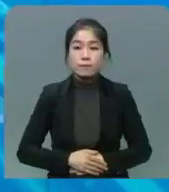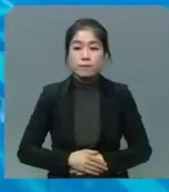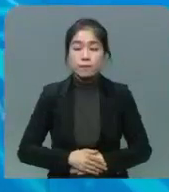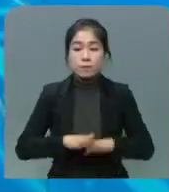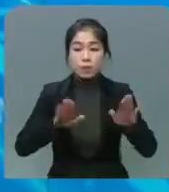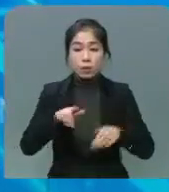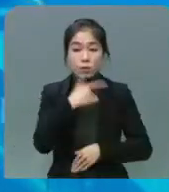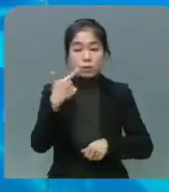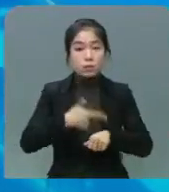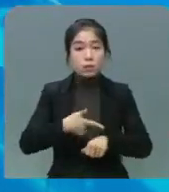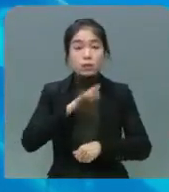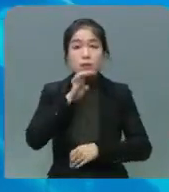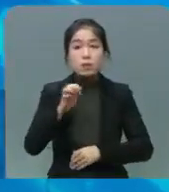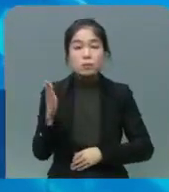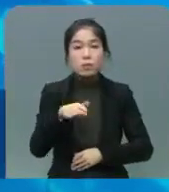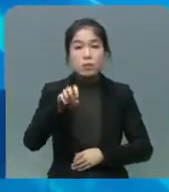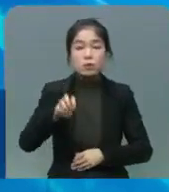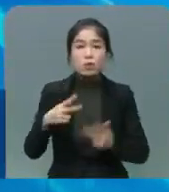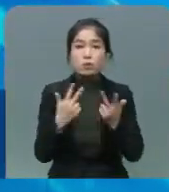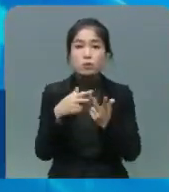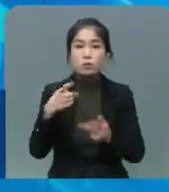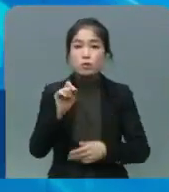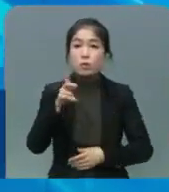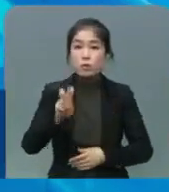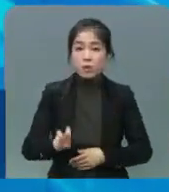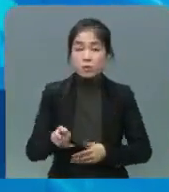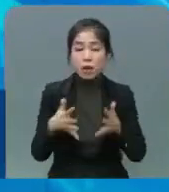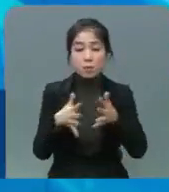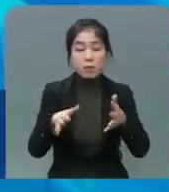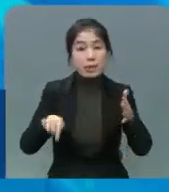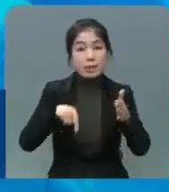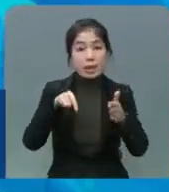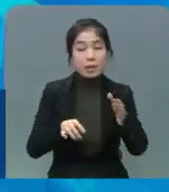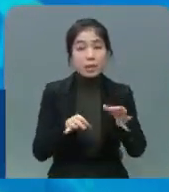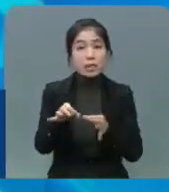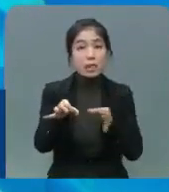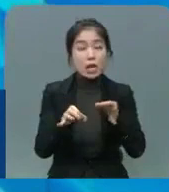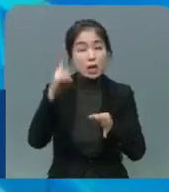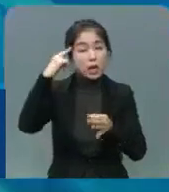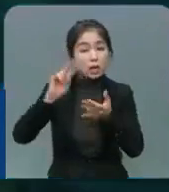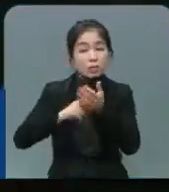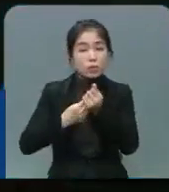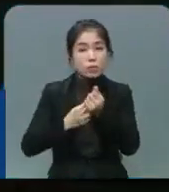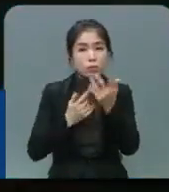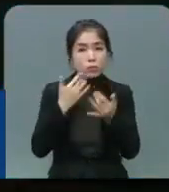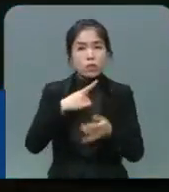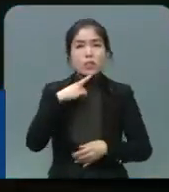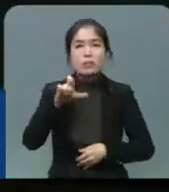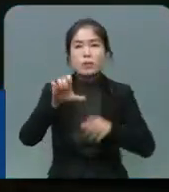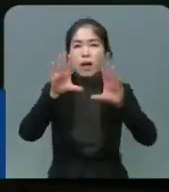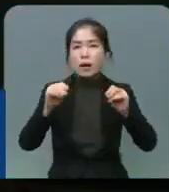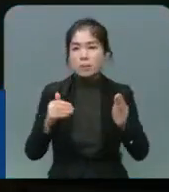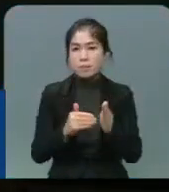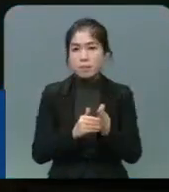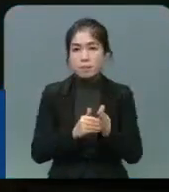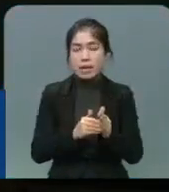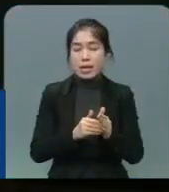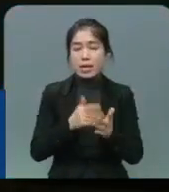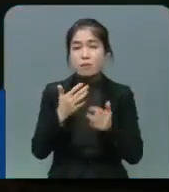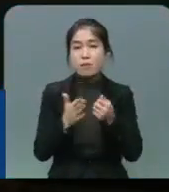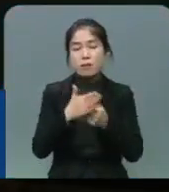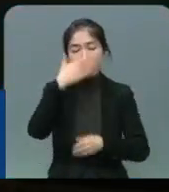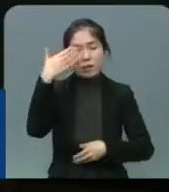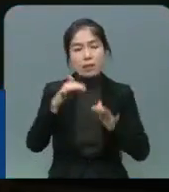오늘 저녁 6시 40분쯤 건 듯이 북구 동림동 의한 아파트단지 3 가 미용실에서 불이나 15분 만에 꺼졌습니다 이 불로